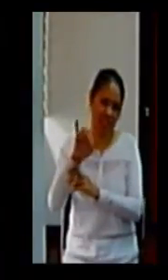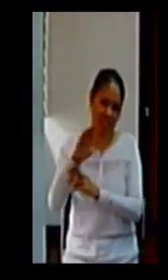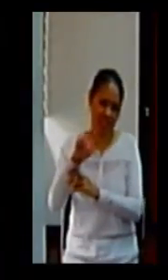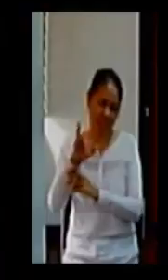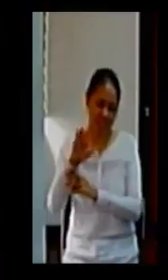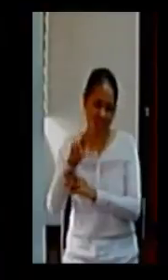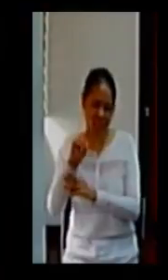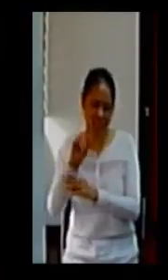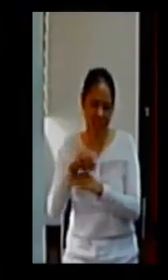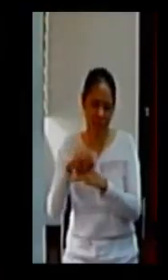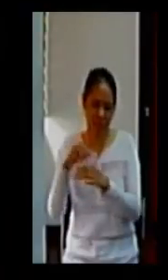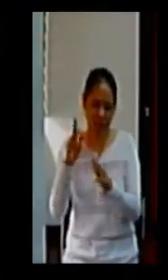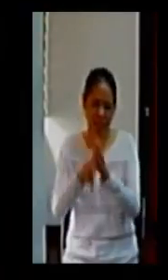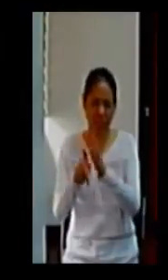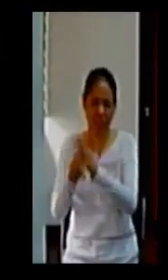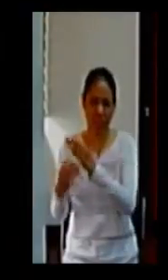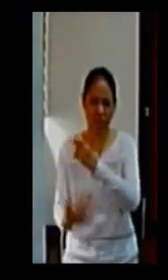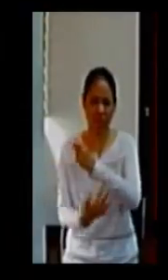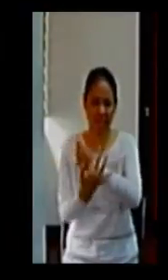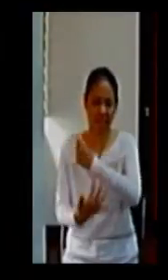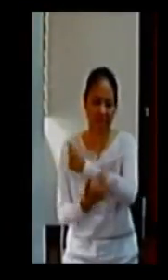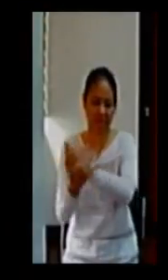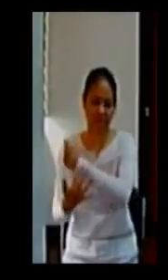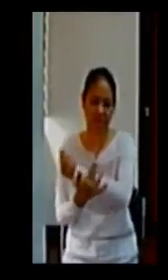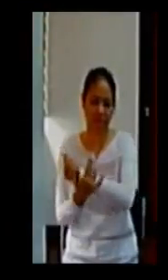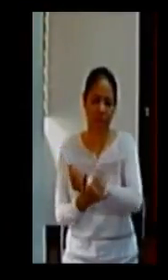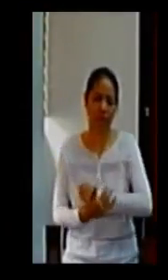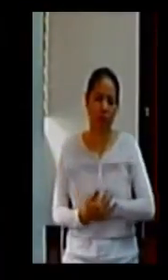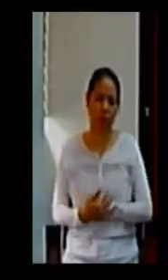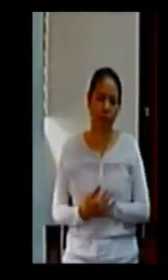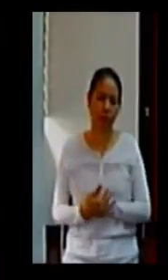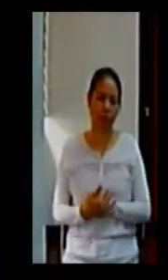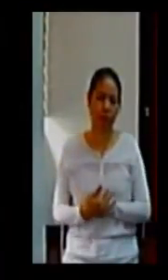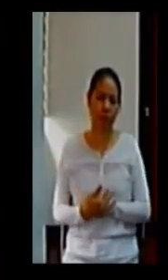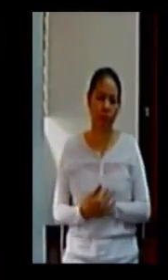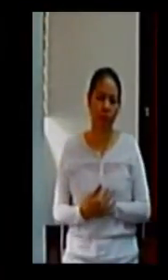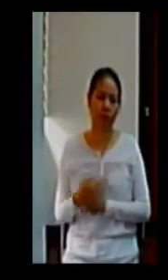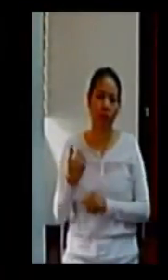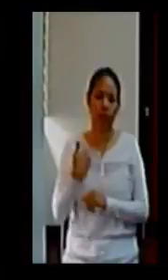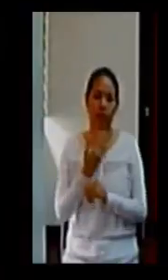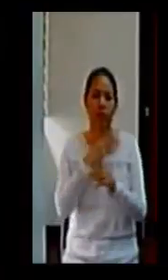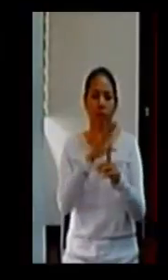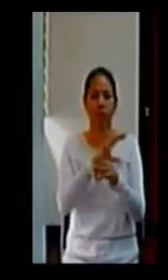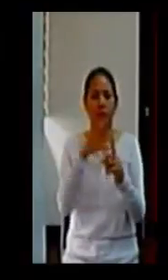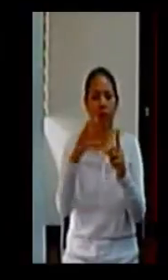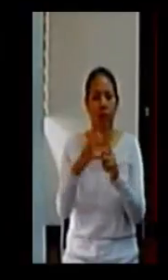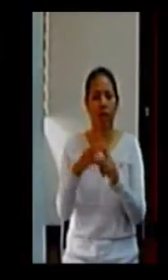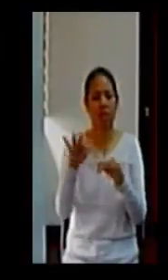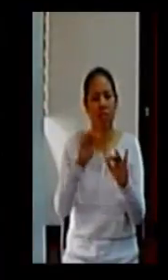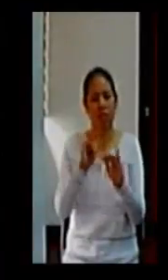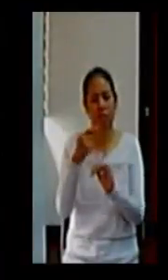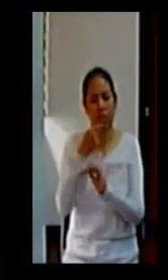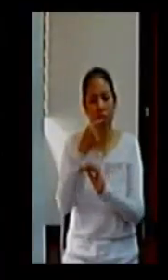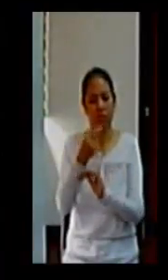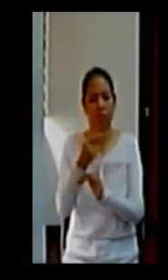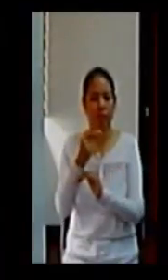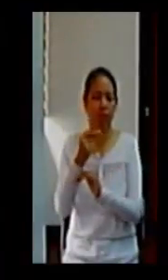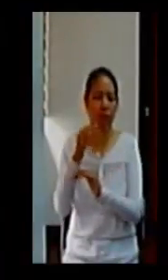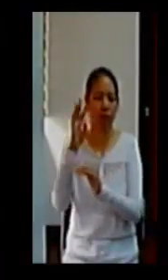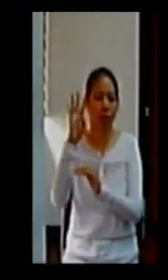Panghuli po sa aming kultura. Sa amin po kasi, gaya po ng nabanggit ni Lolo Buukan, yung ritual namin